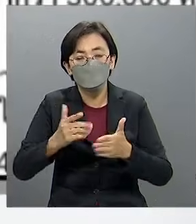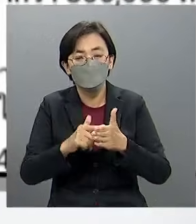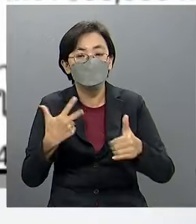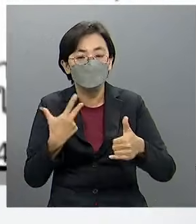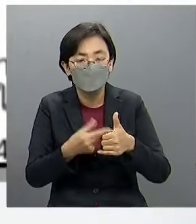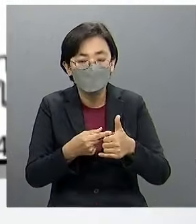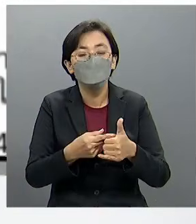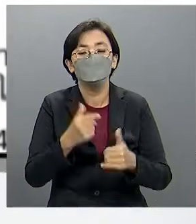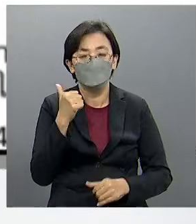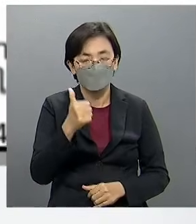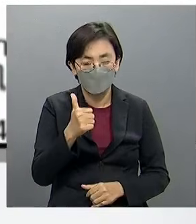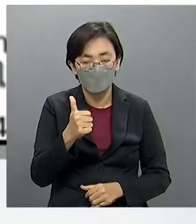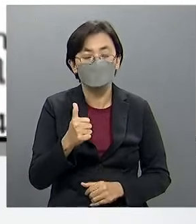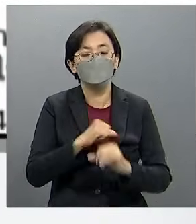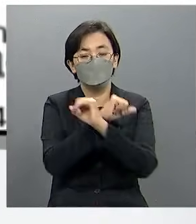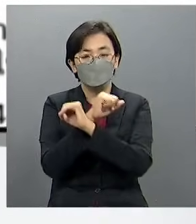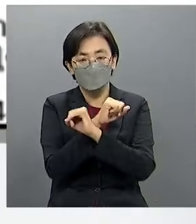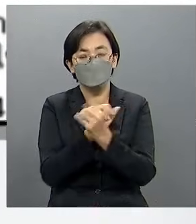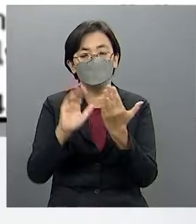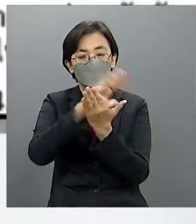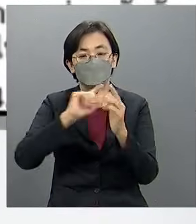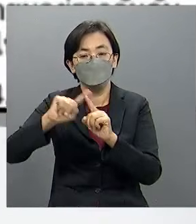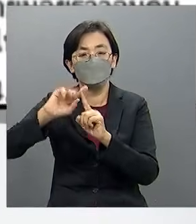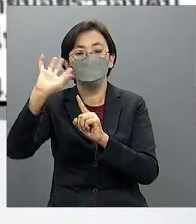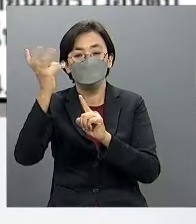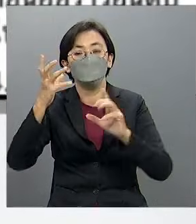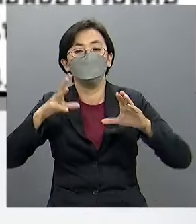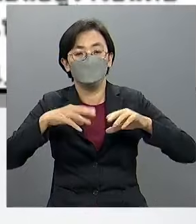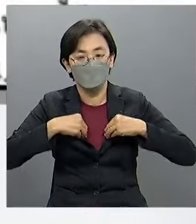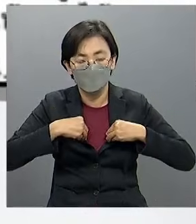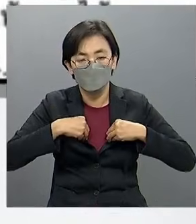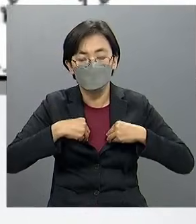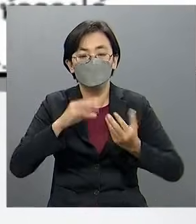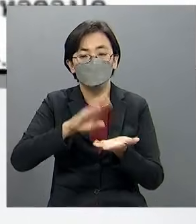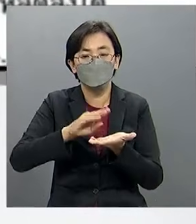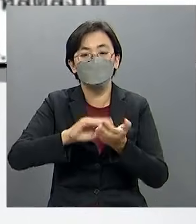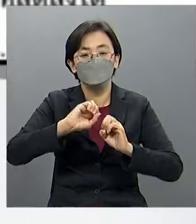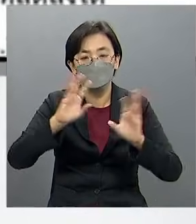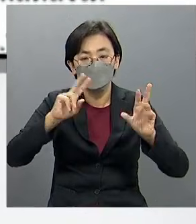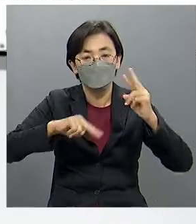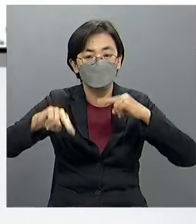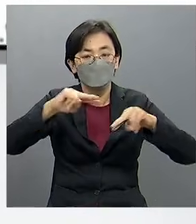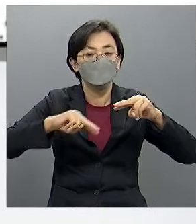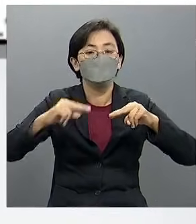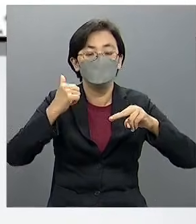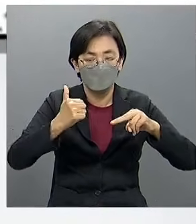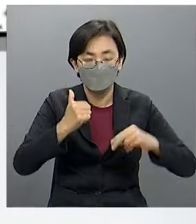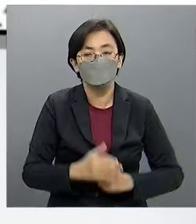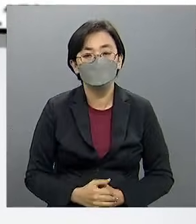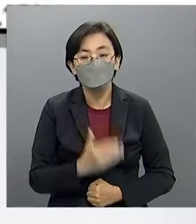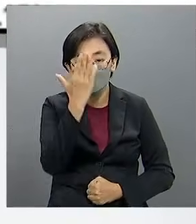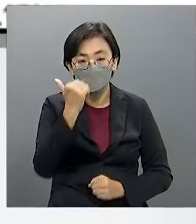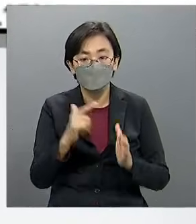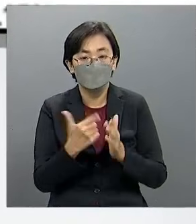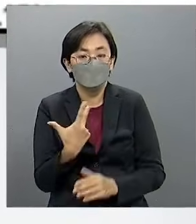เป็นที่ยอมรับระดับสากลมีข้อมูลที่ชัดเจนโปร่งใสตรวจสอบได้โดยสาธารณะเพราะการได้รับวัคซีนสูตรใดๆนั้น